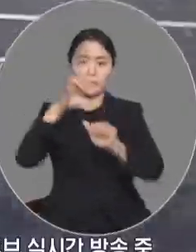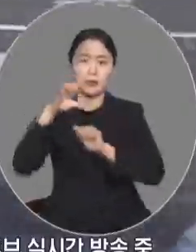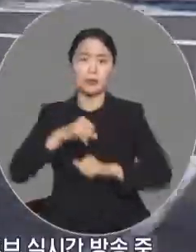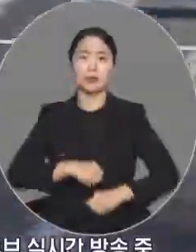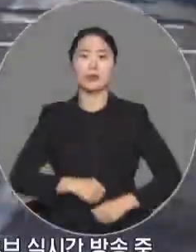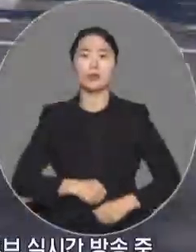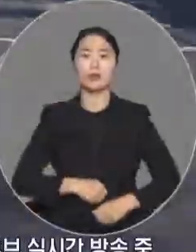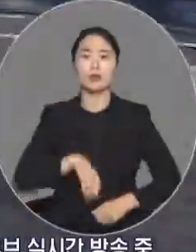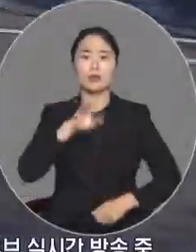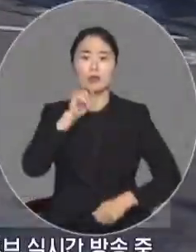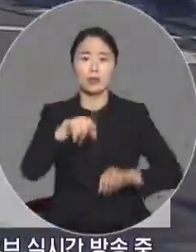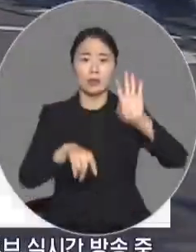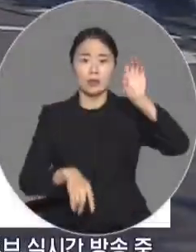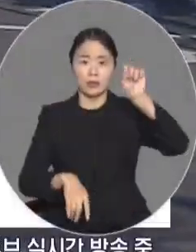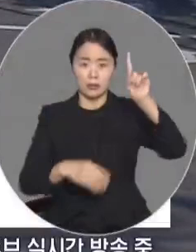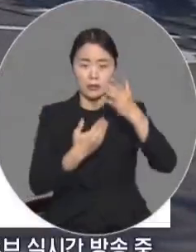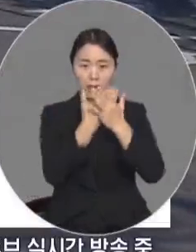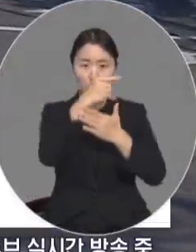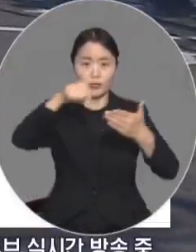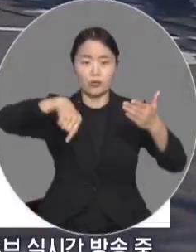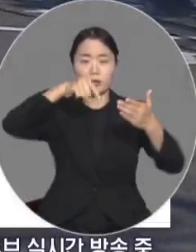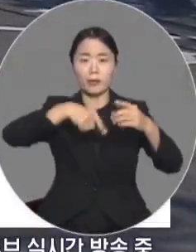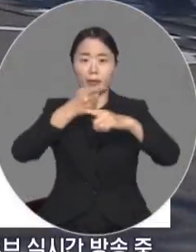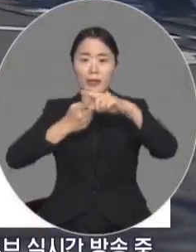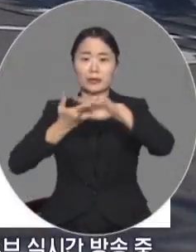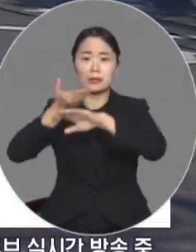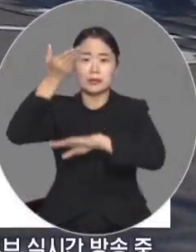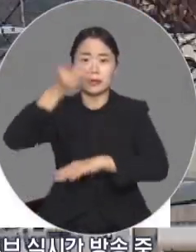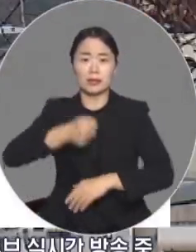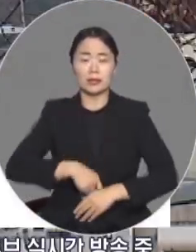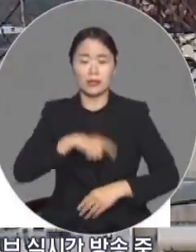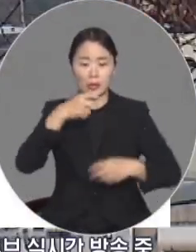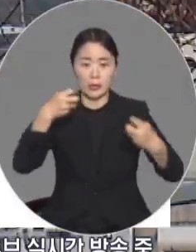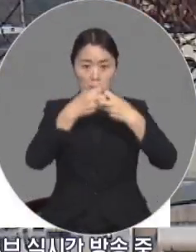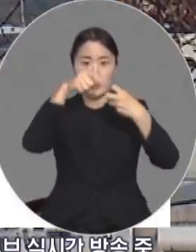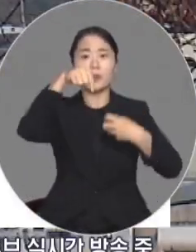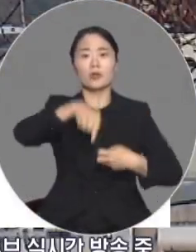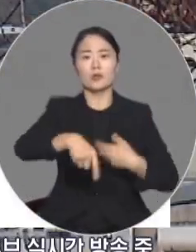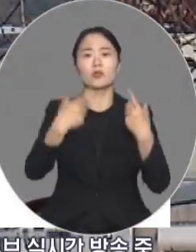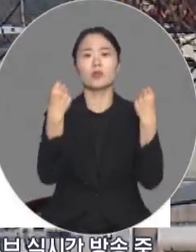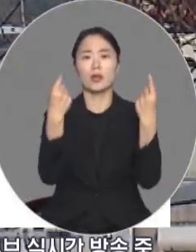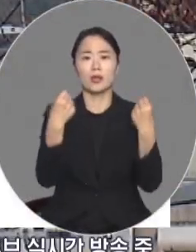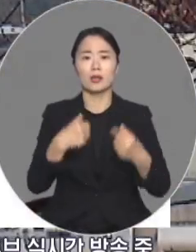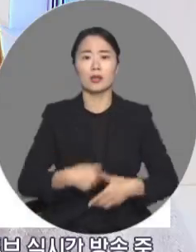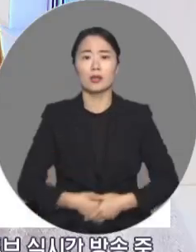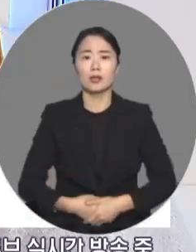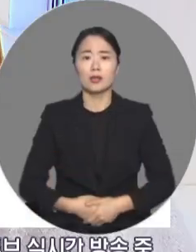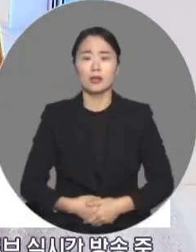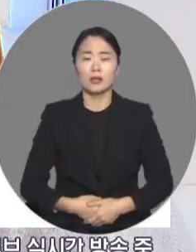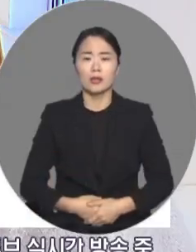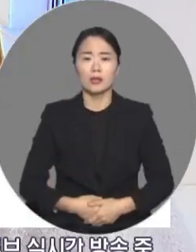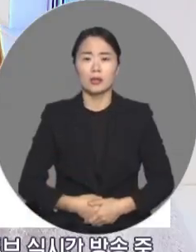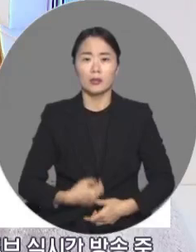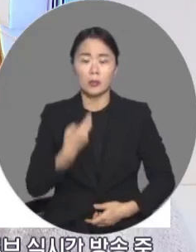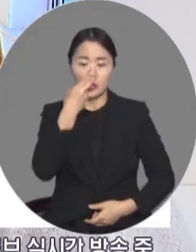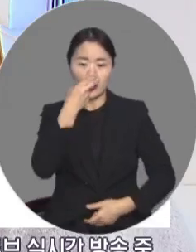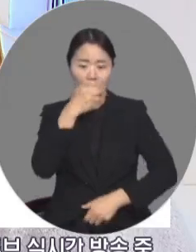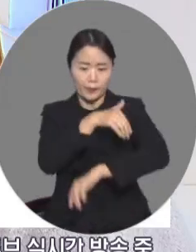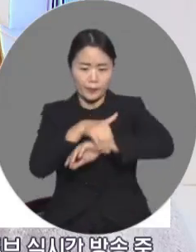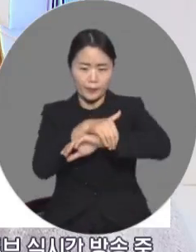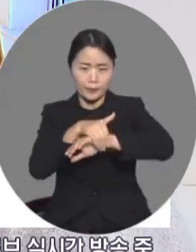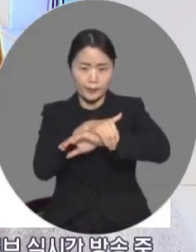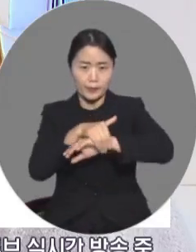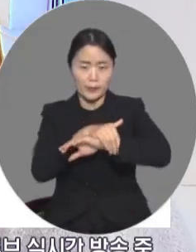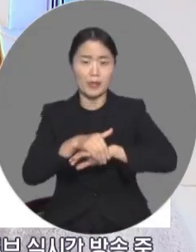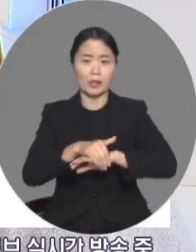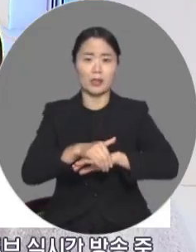이들이 벌인 41건의 범행 중 절반이 넘는 수가 이 교차로에서 벌어졌습니다. 보험 설계사 A씨를